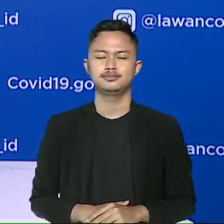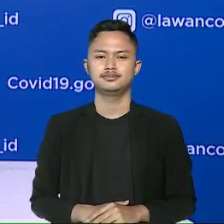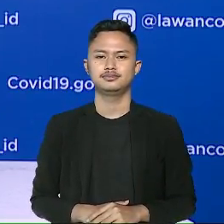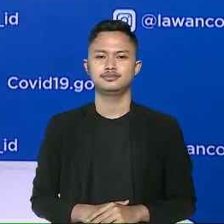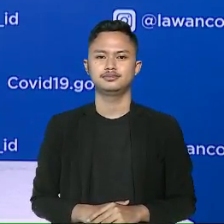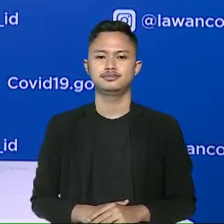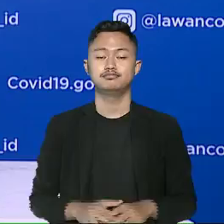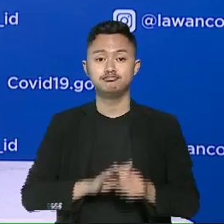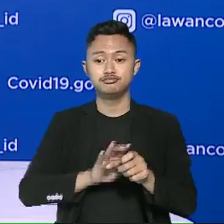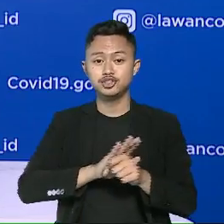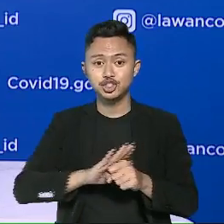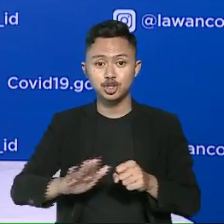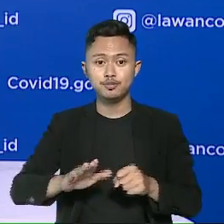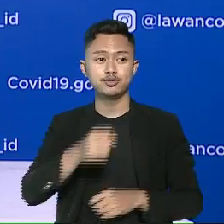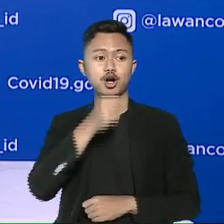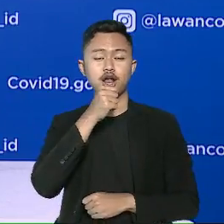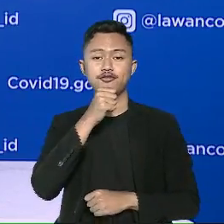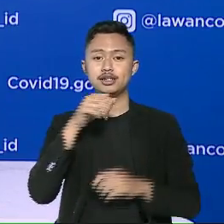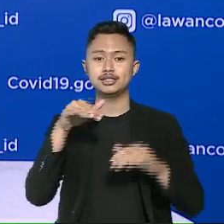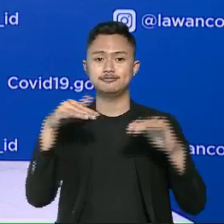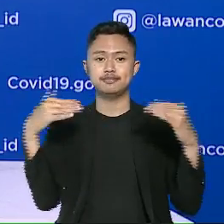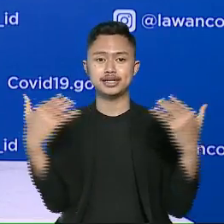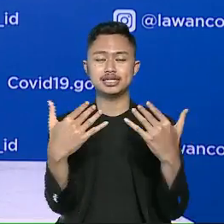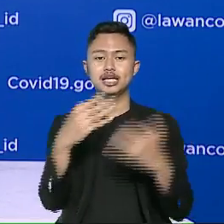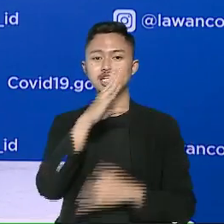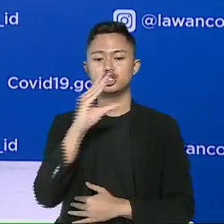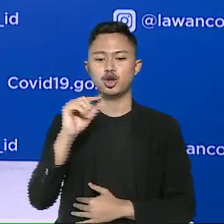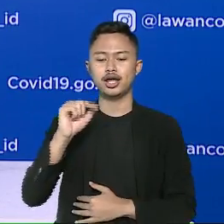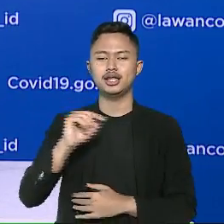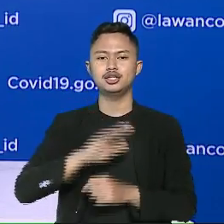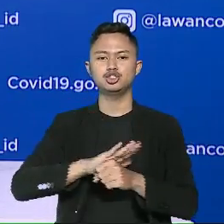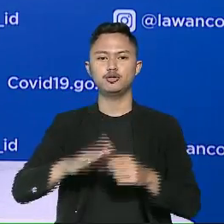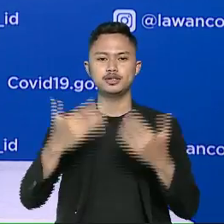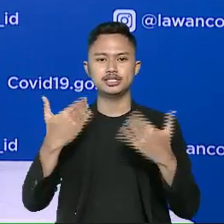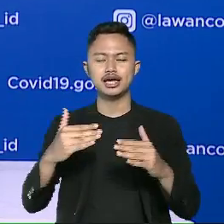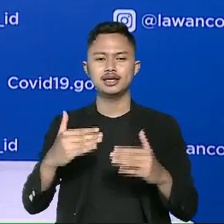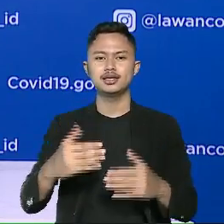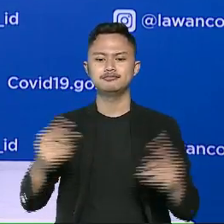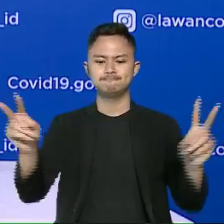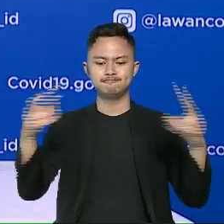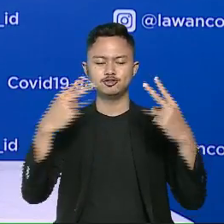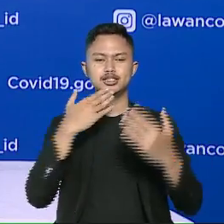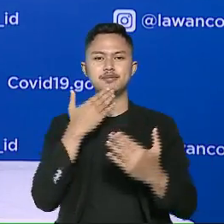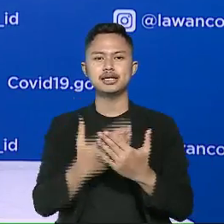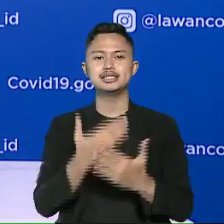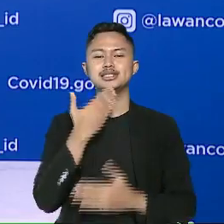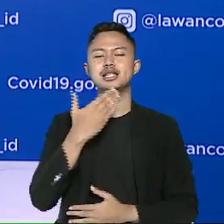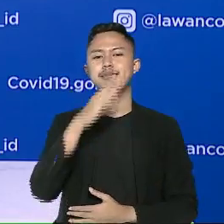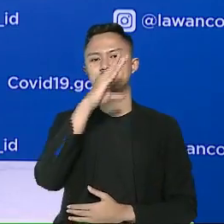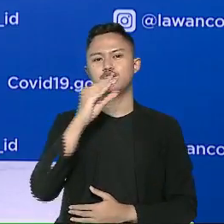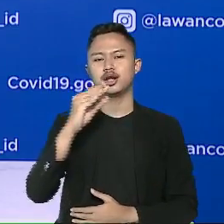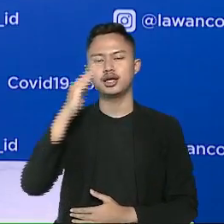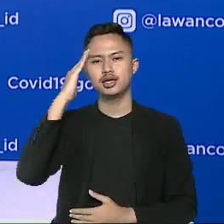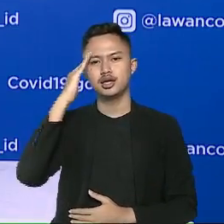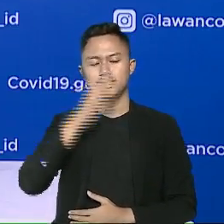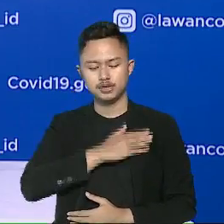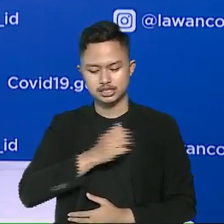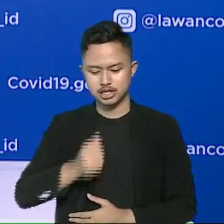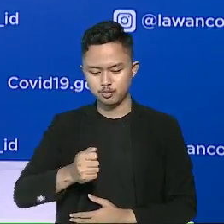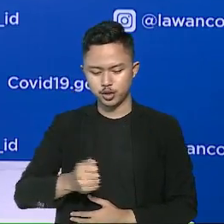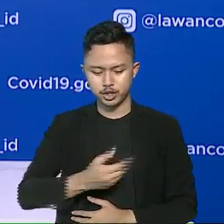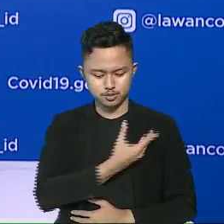Dengan demikian konferensi pers pada sore hari ini berakhir. Terima kasih atas perhatiannya. Selamat sore.